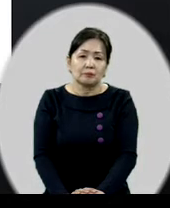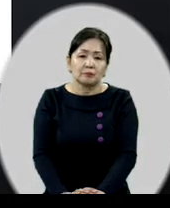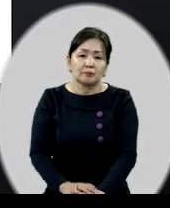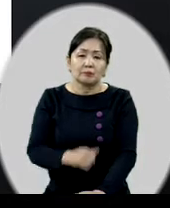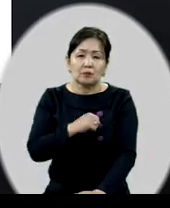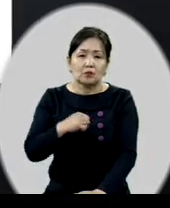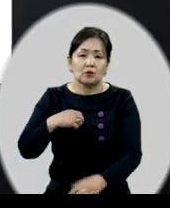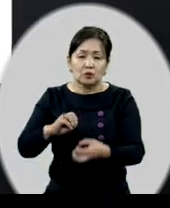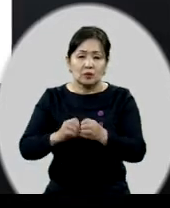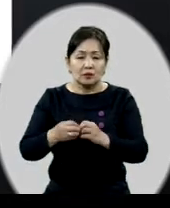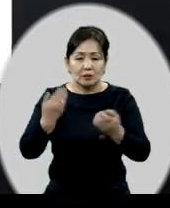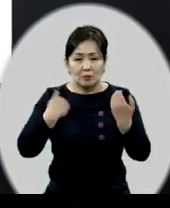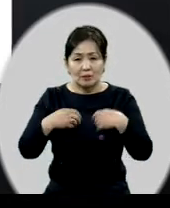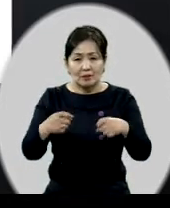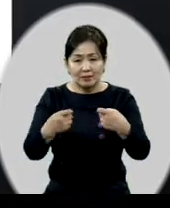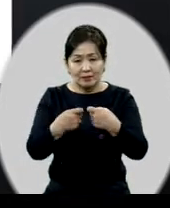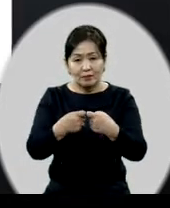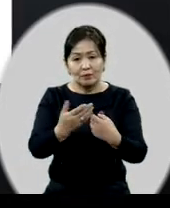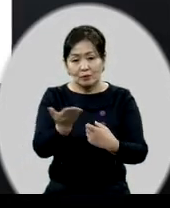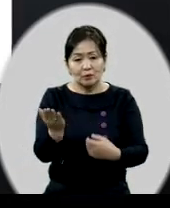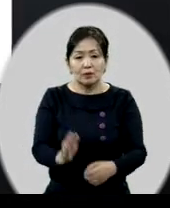Өөртөө хийснээ багштайгаа тулгая.